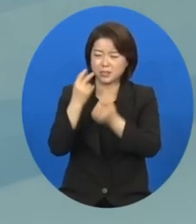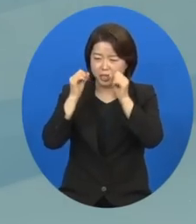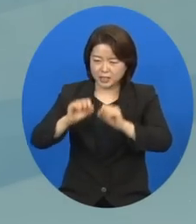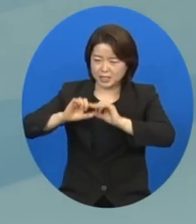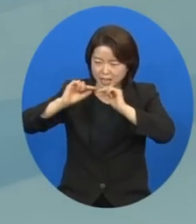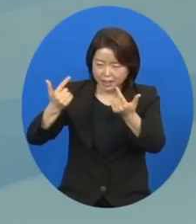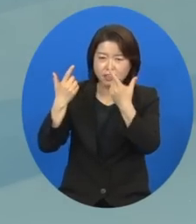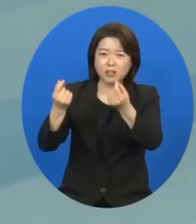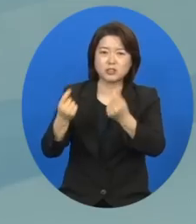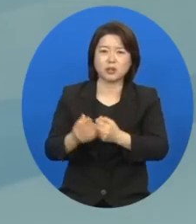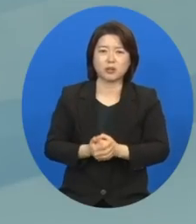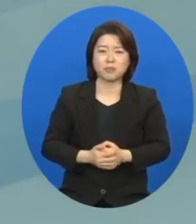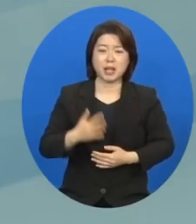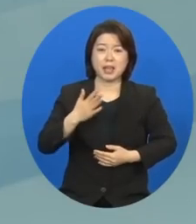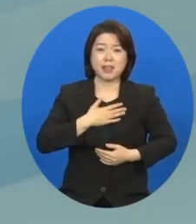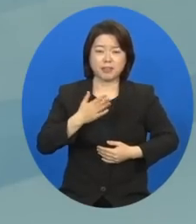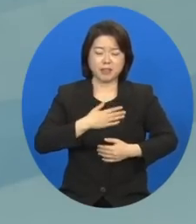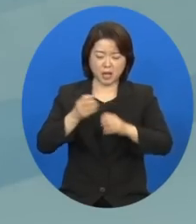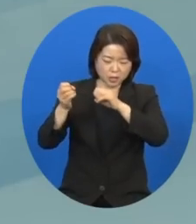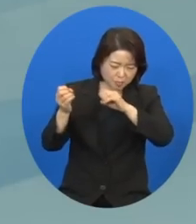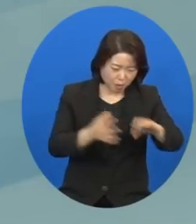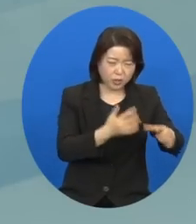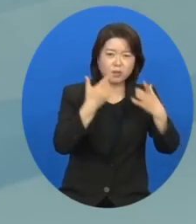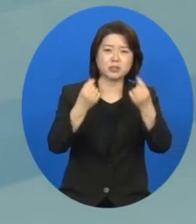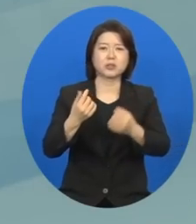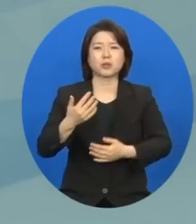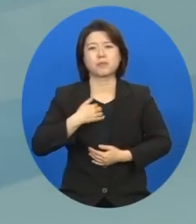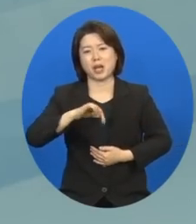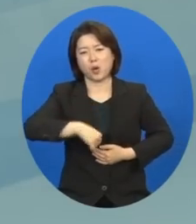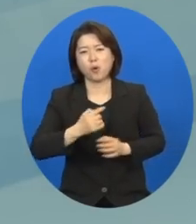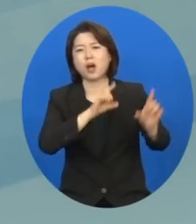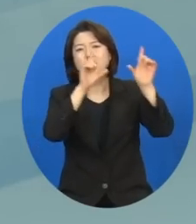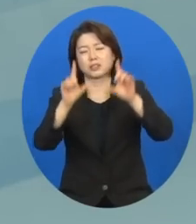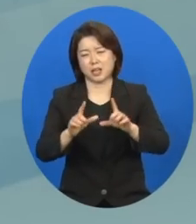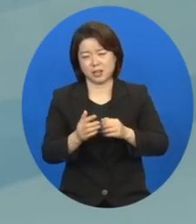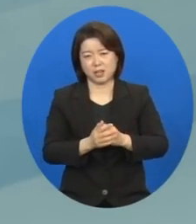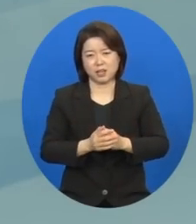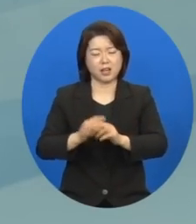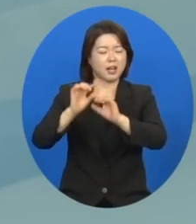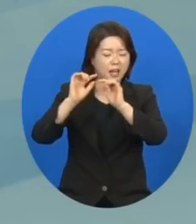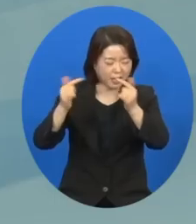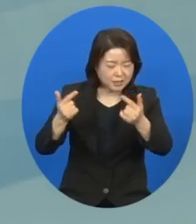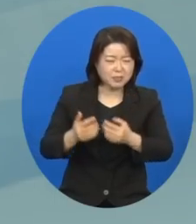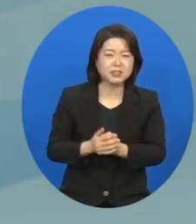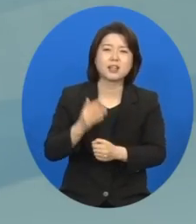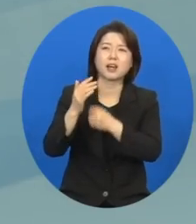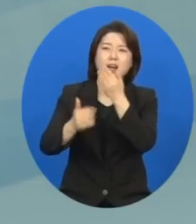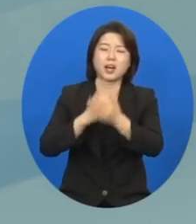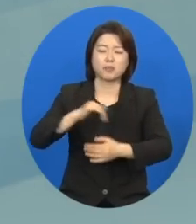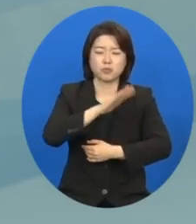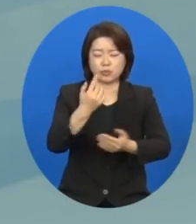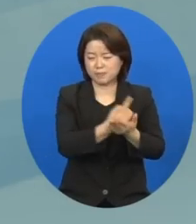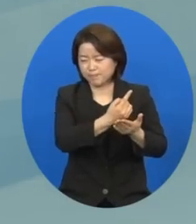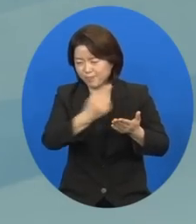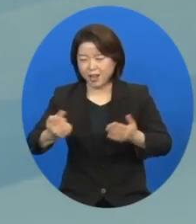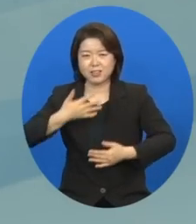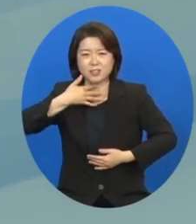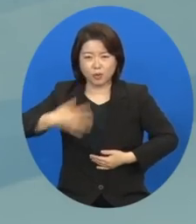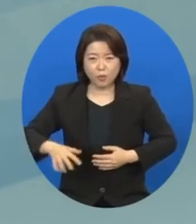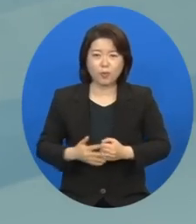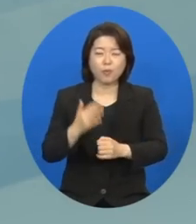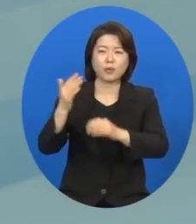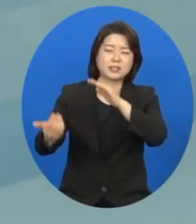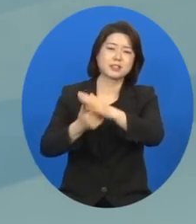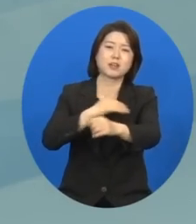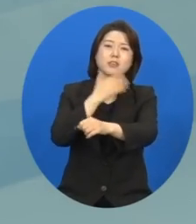것처럼, 마치 하나님이 나를 버리신 것처럼 살았습니다. 하나님 그렇지 않습니다. 하나님은 우리를 떠나신 적이 없고 전능하신